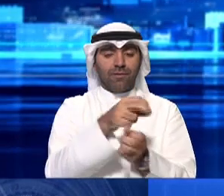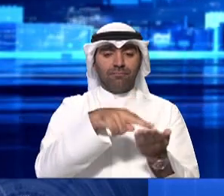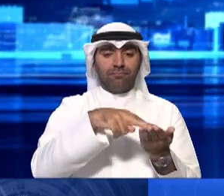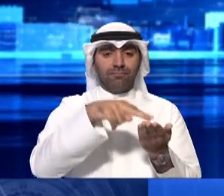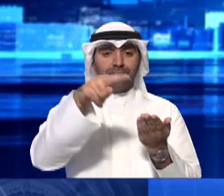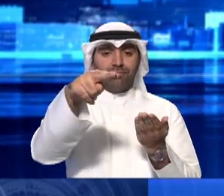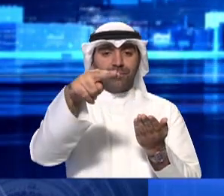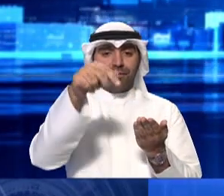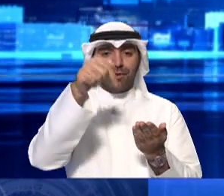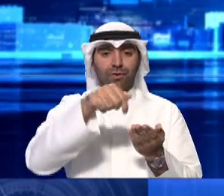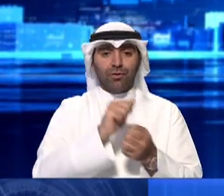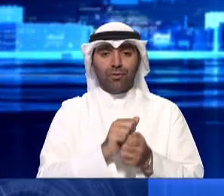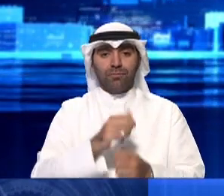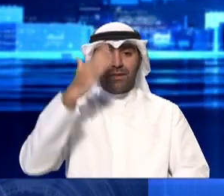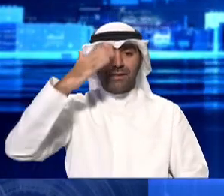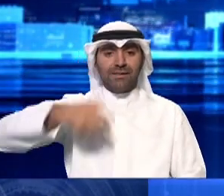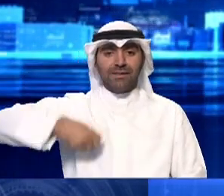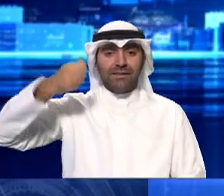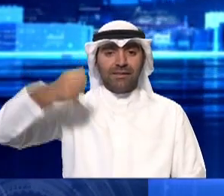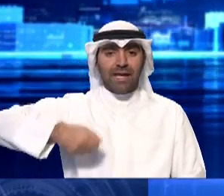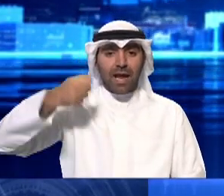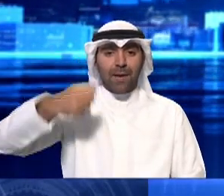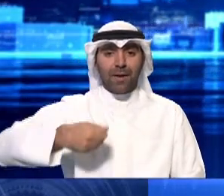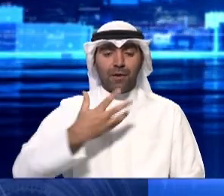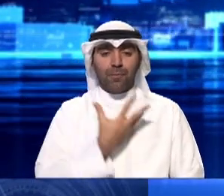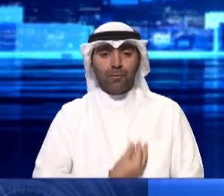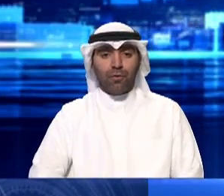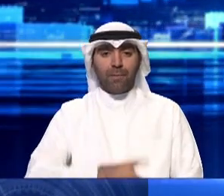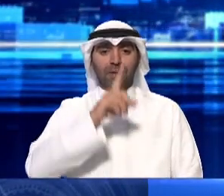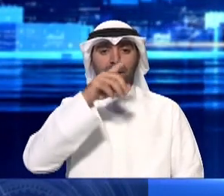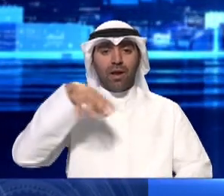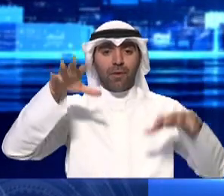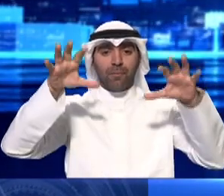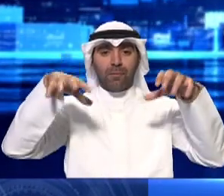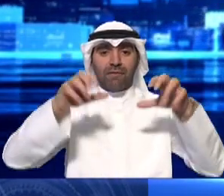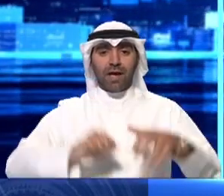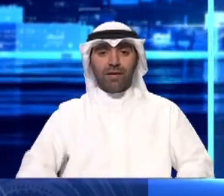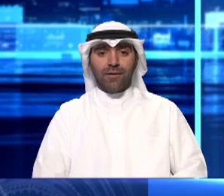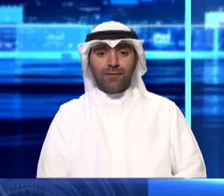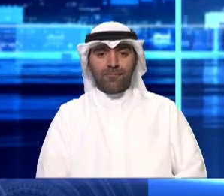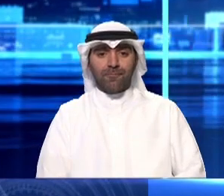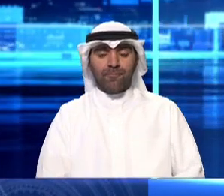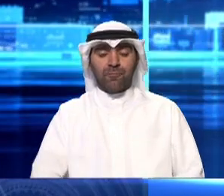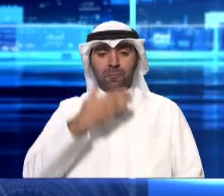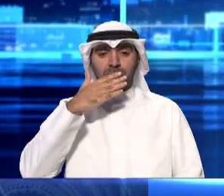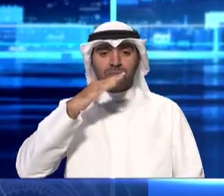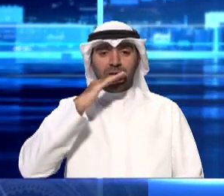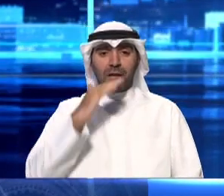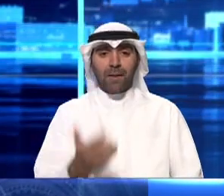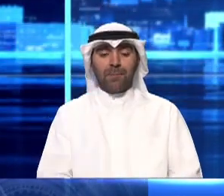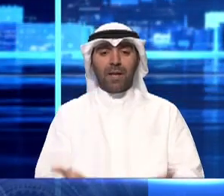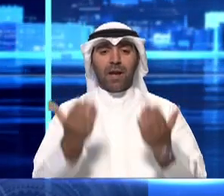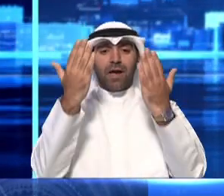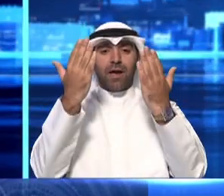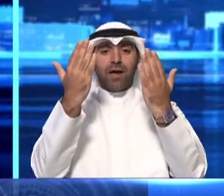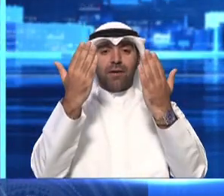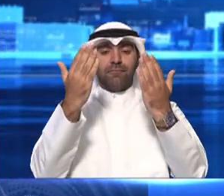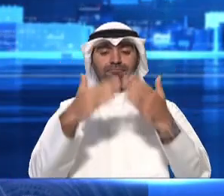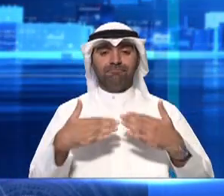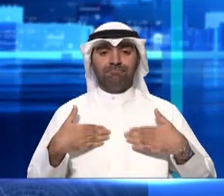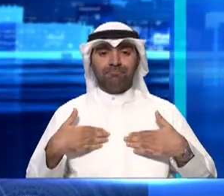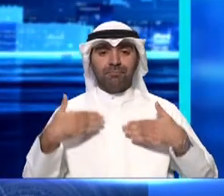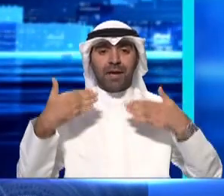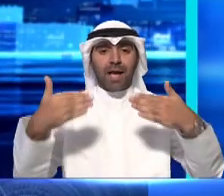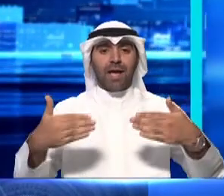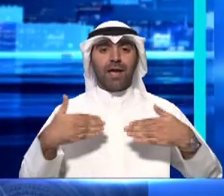المسلحة، السلام عليكم ورحمة الله وبركاته. إن الحمد لله نحمده على عظيم نعمته التي أنعم بها علينا